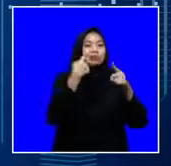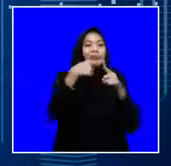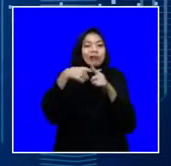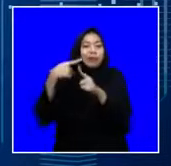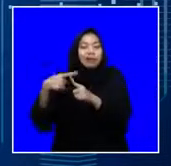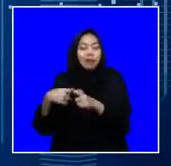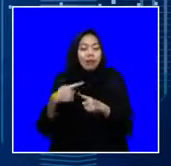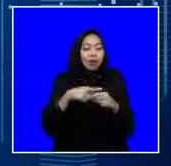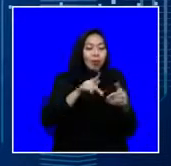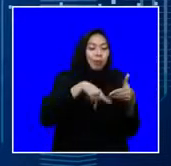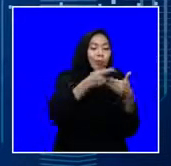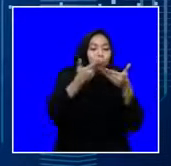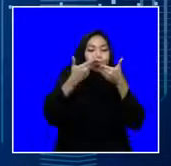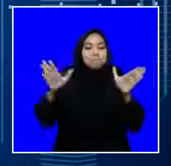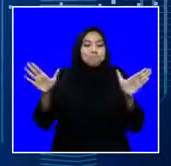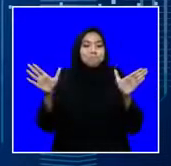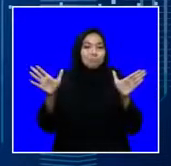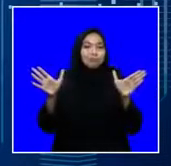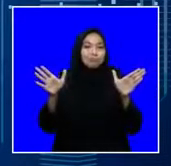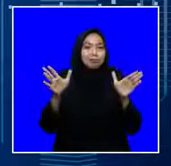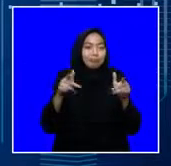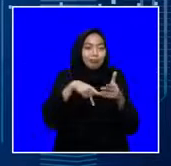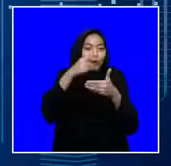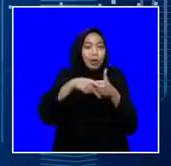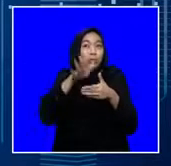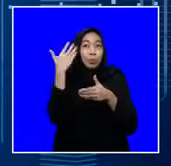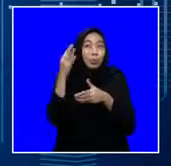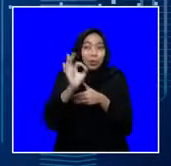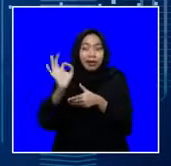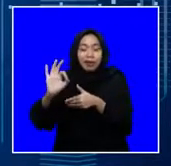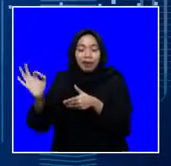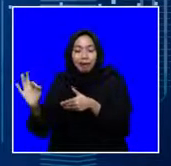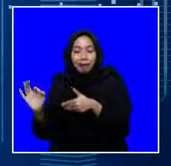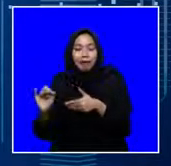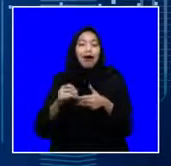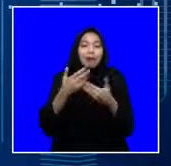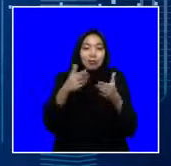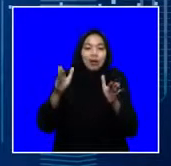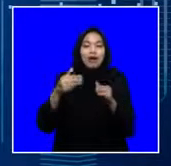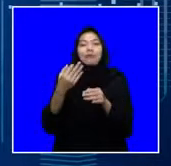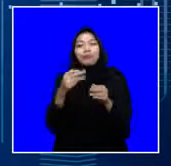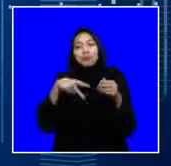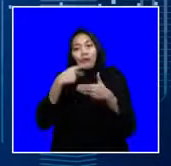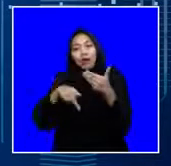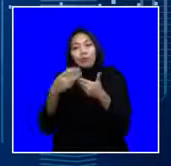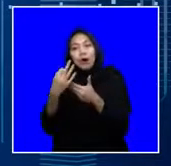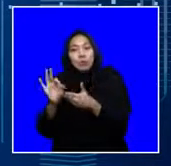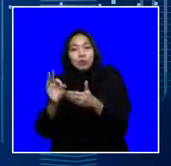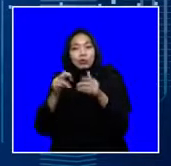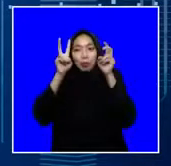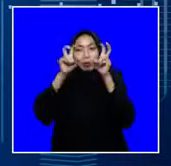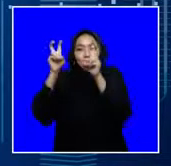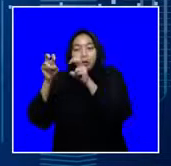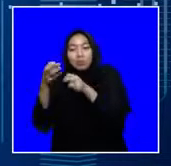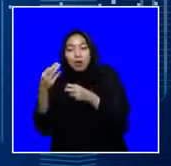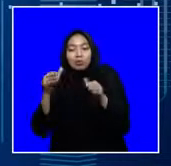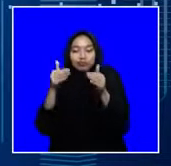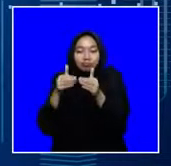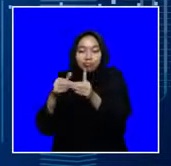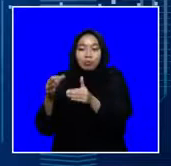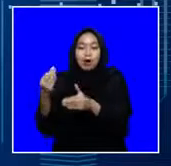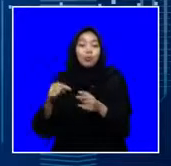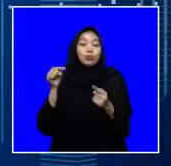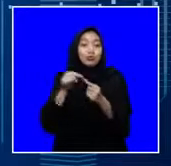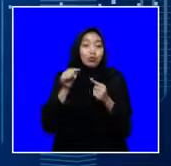memperluas dan memperlebar inklusivitas daripada LPDP untuk mendukung target-target